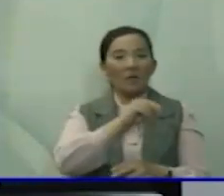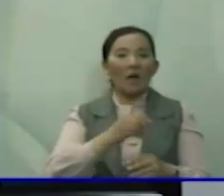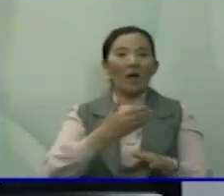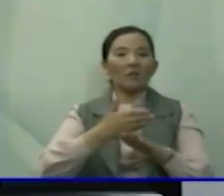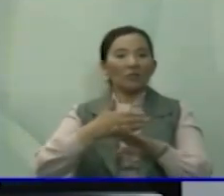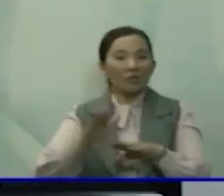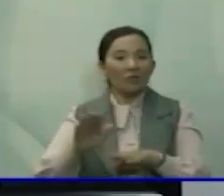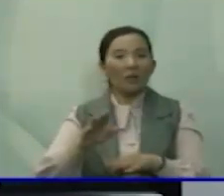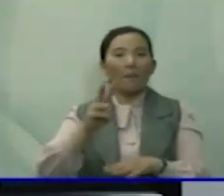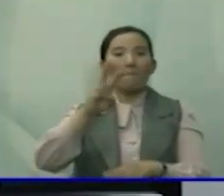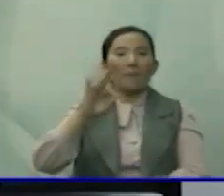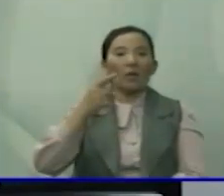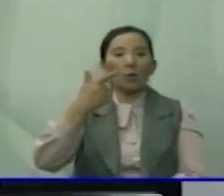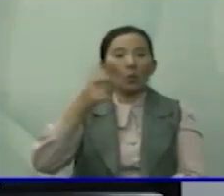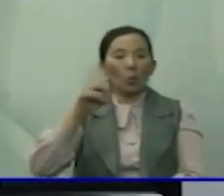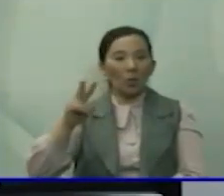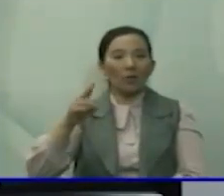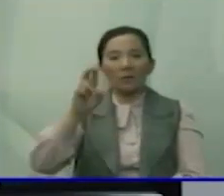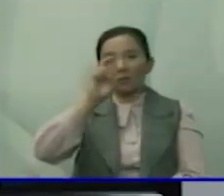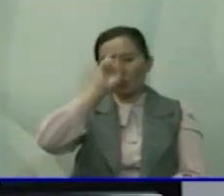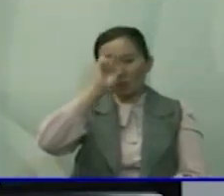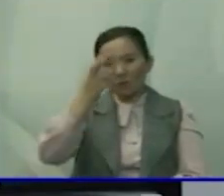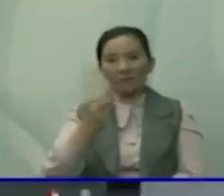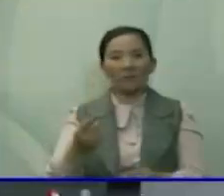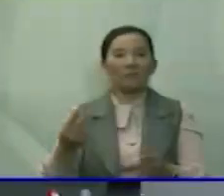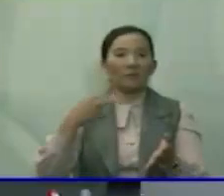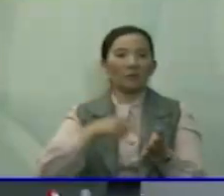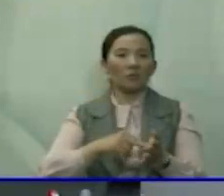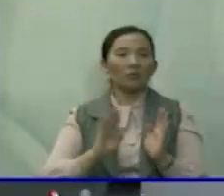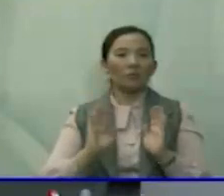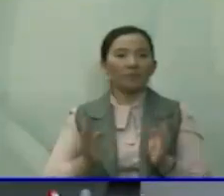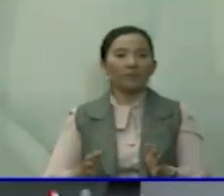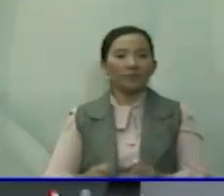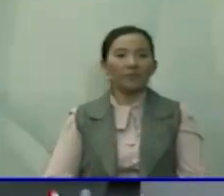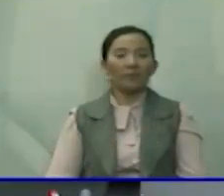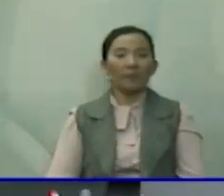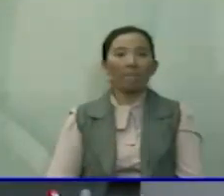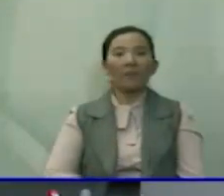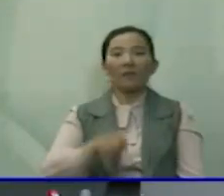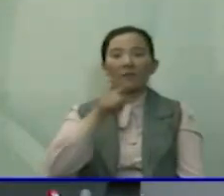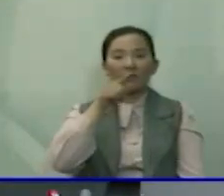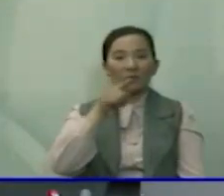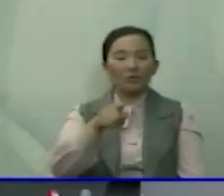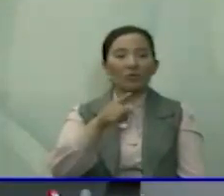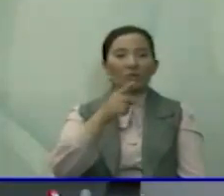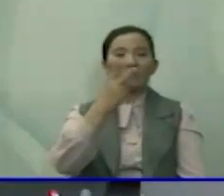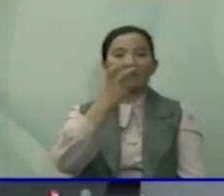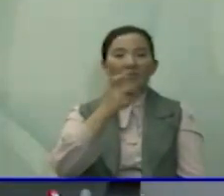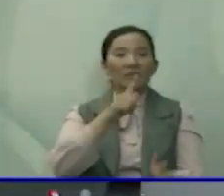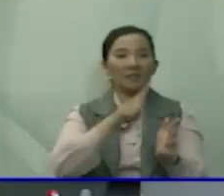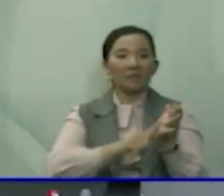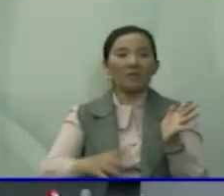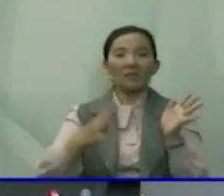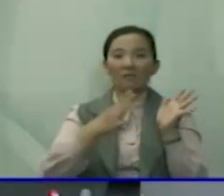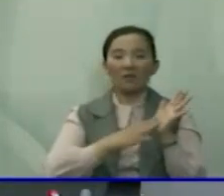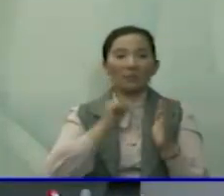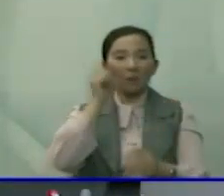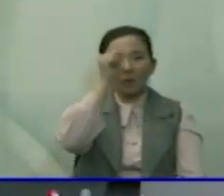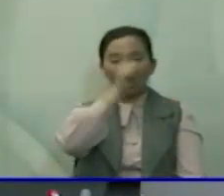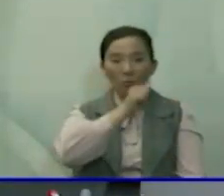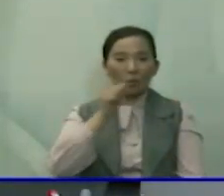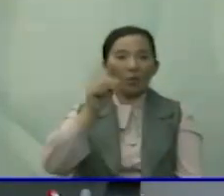монгольского государства в 1279 году